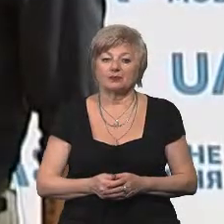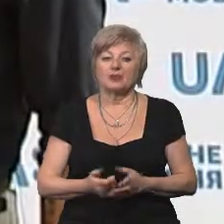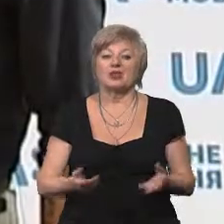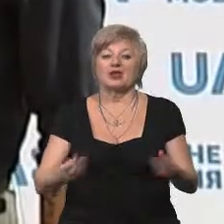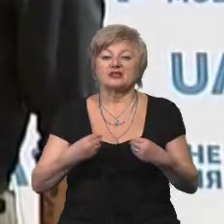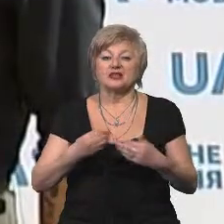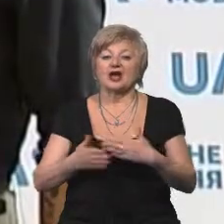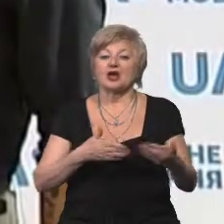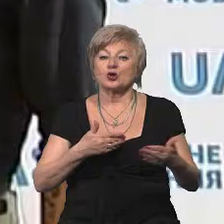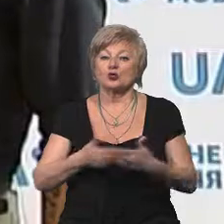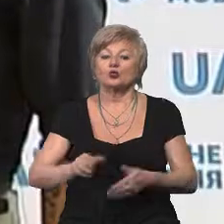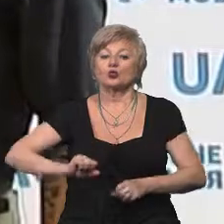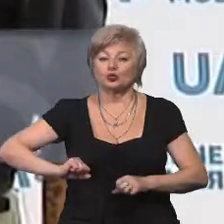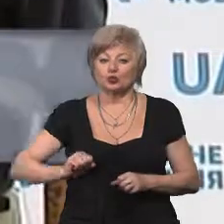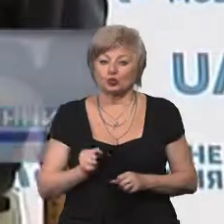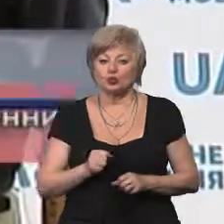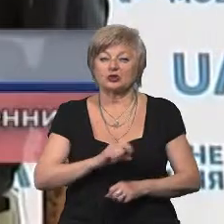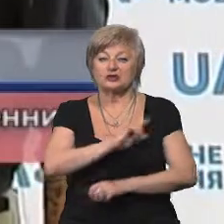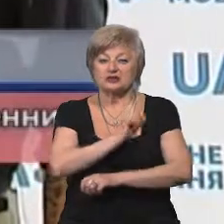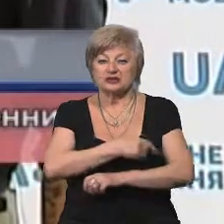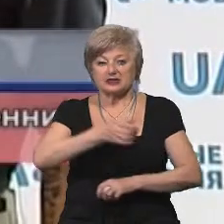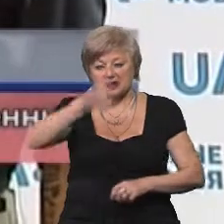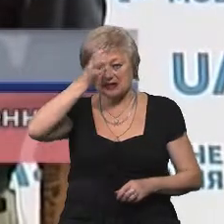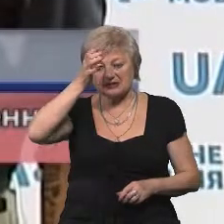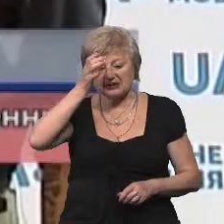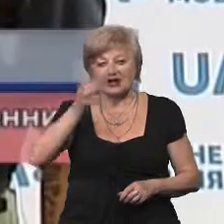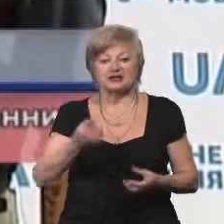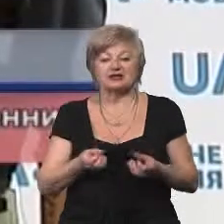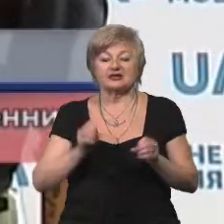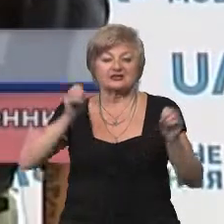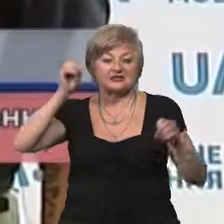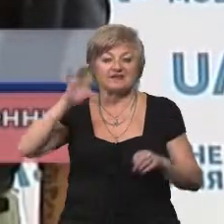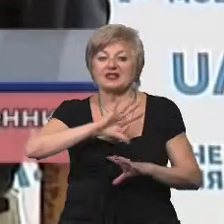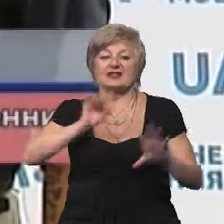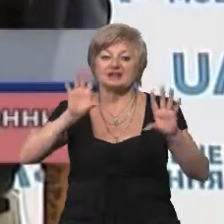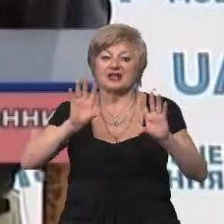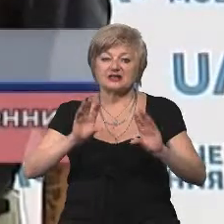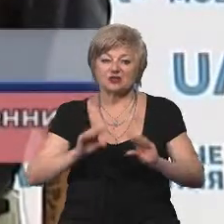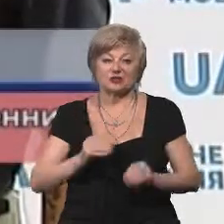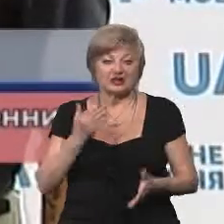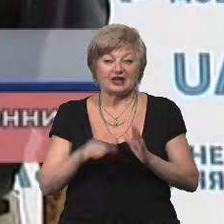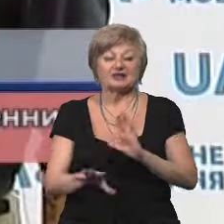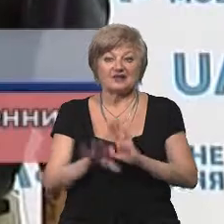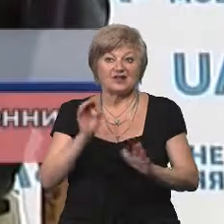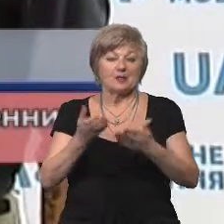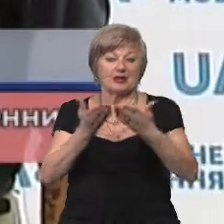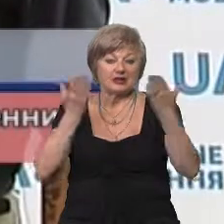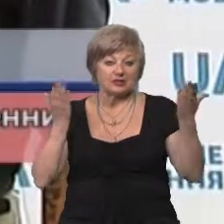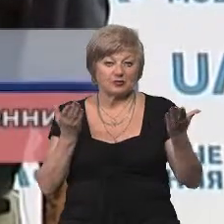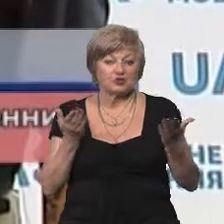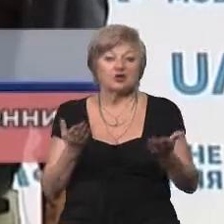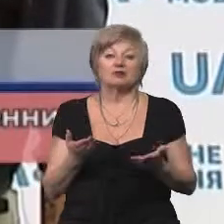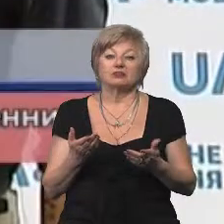друже, сила у єднанні. Хай проти ночі світло не згаса, бо якщо вже обрали небеса, зректися